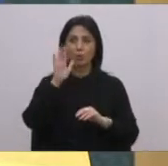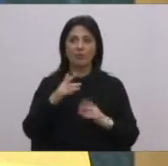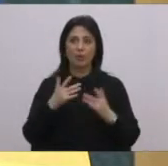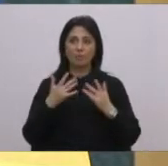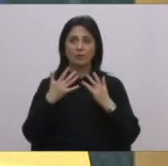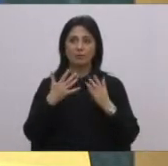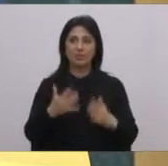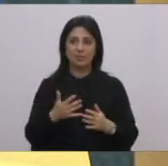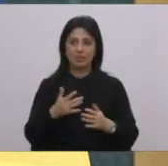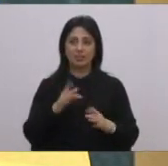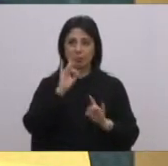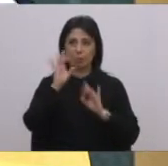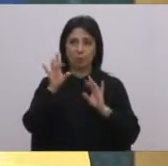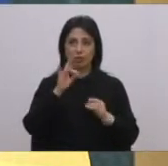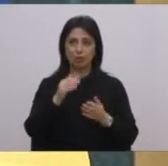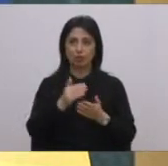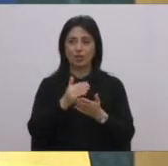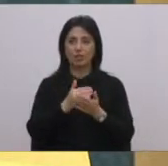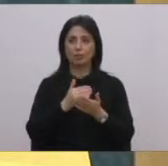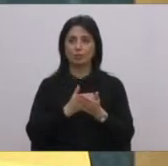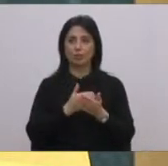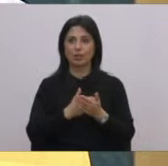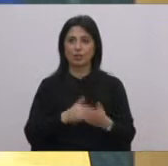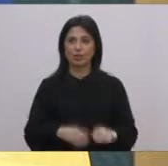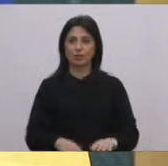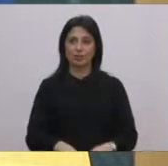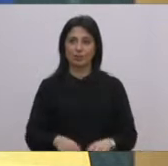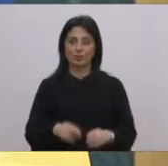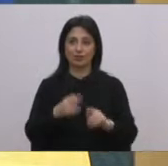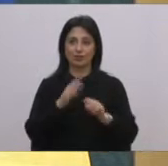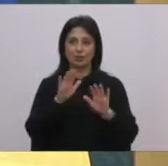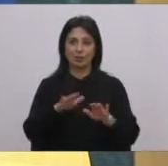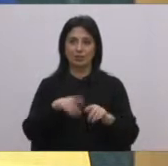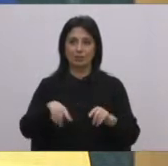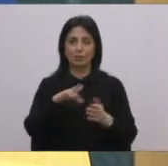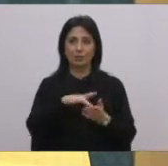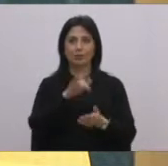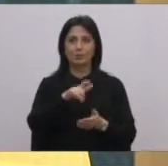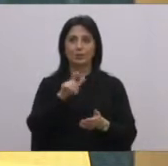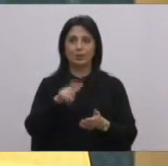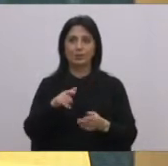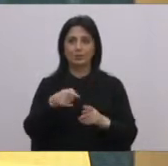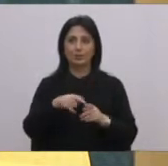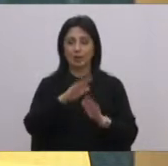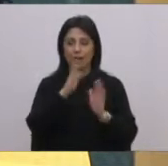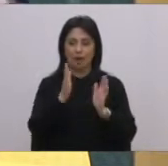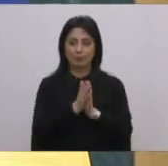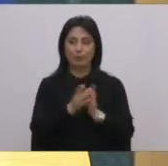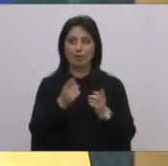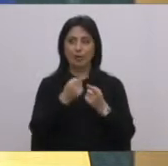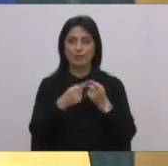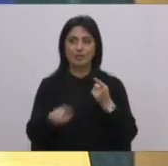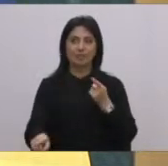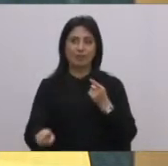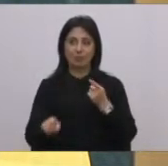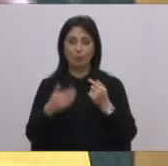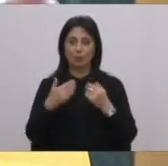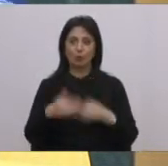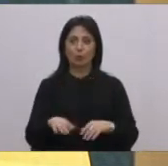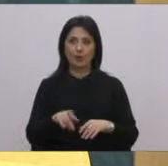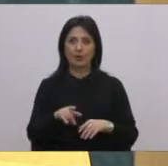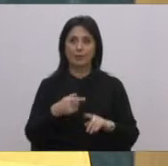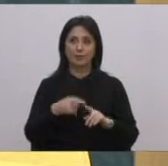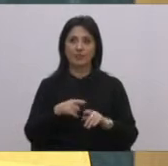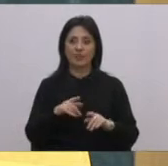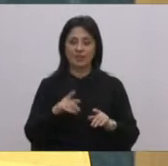მიმზიდველი და პოპულარული არის დამსვენებლებისათვის და რა თქმა უნდა, ადგილობრივი მოსახლეობა უკვე აბსოლუტურად განსხვავებული ახალი, ასე ვთქვათ,